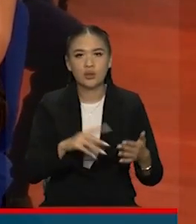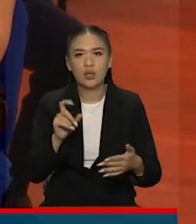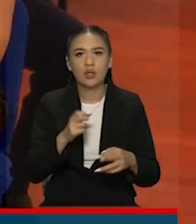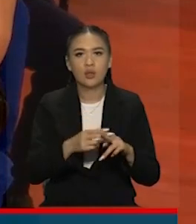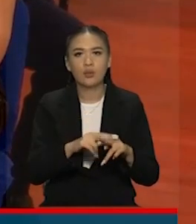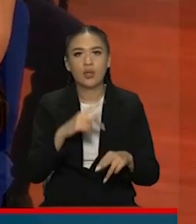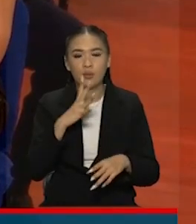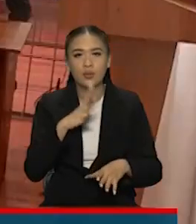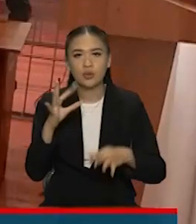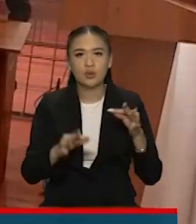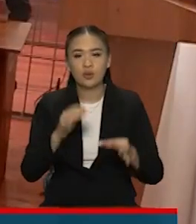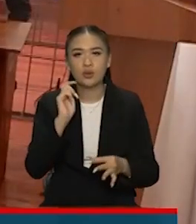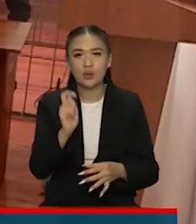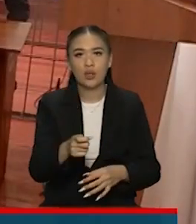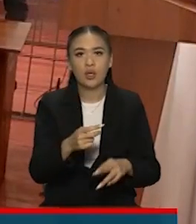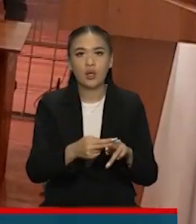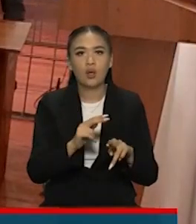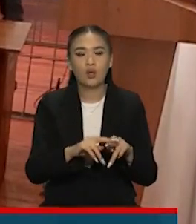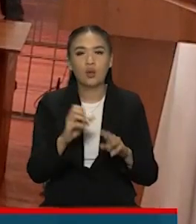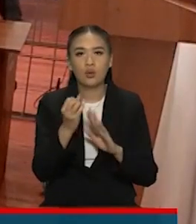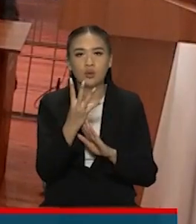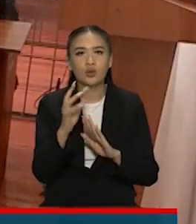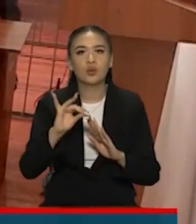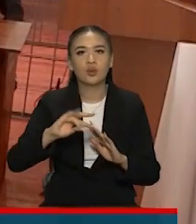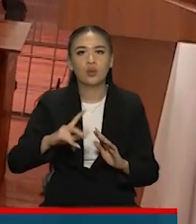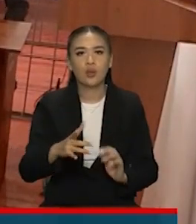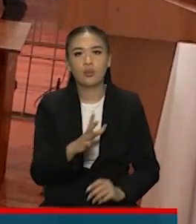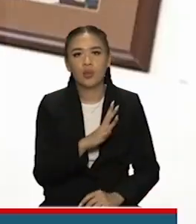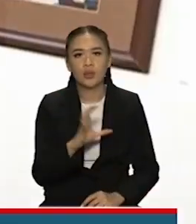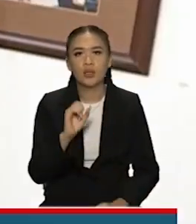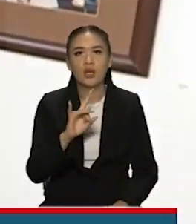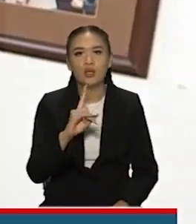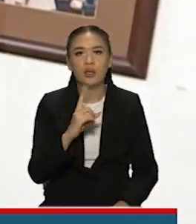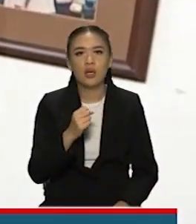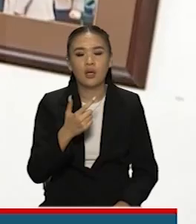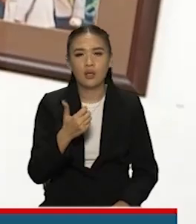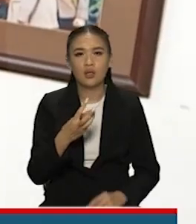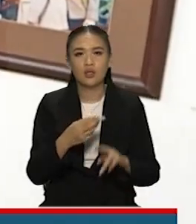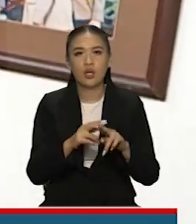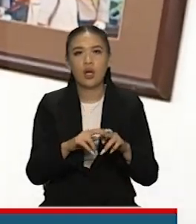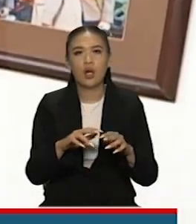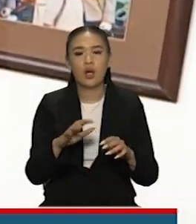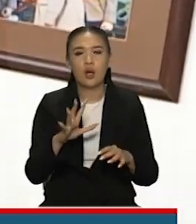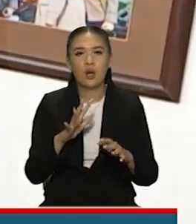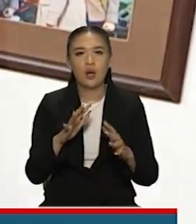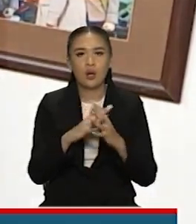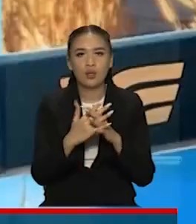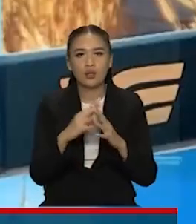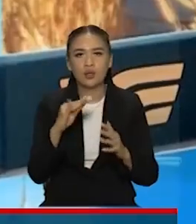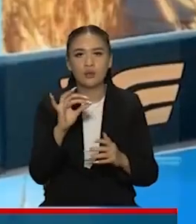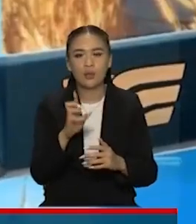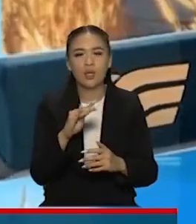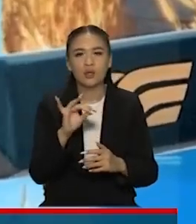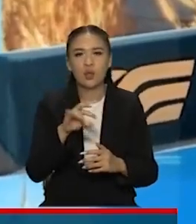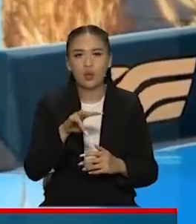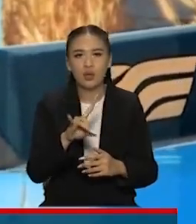кесті. Естеріңізге сала кетейін, бұл оқиға 14 шілдеде Сарыағаш ауданының Жібек жол ауылында болған. 5 жастағы қызды